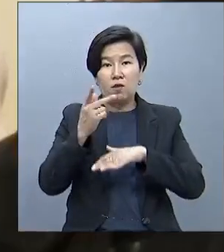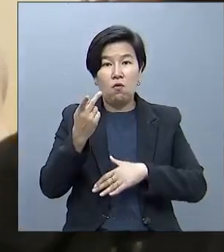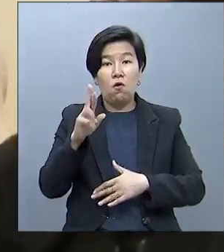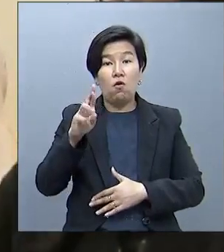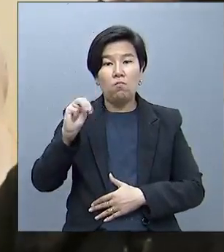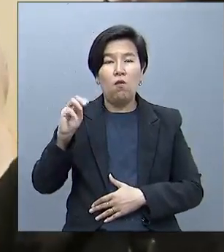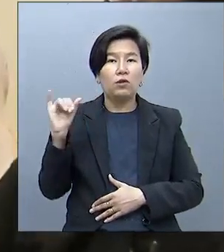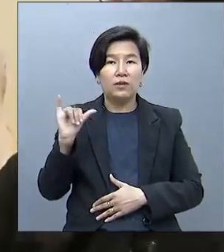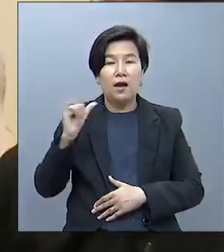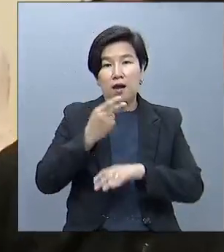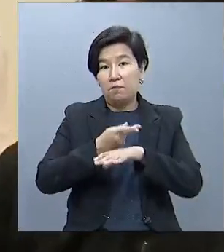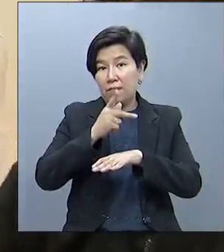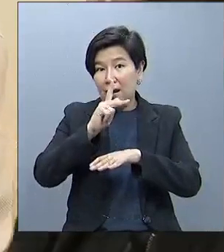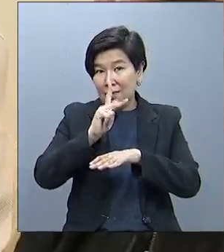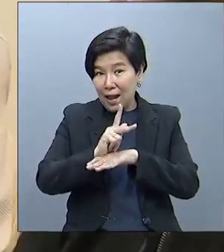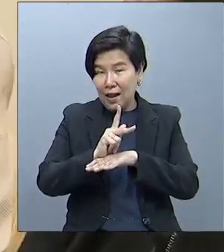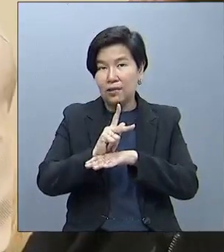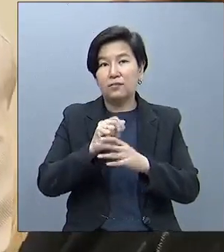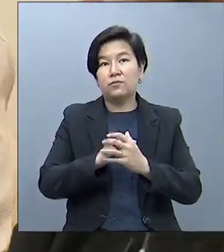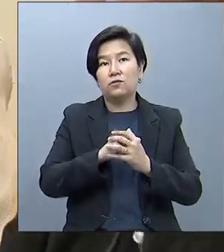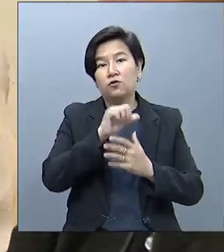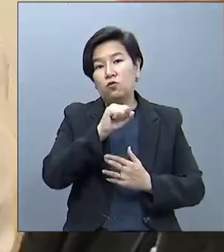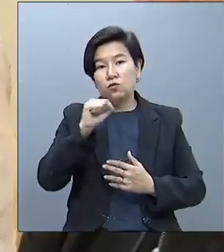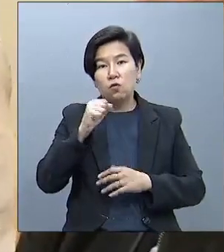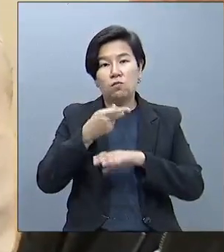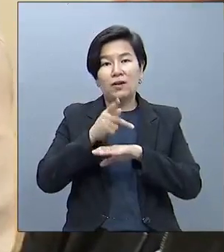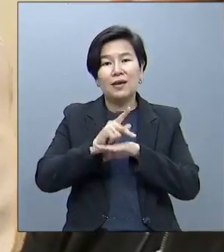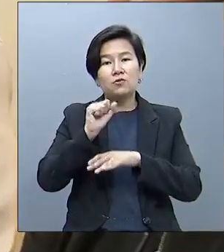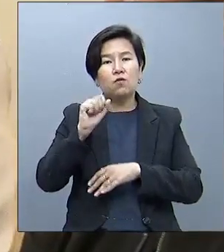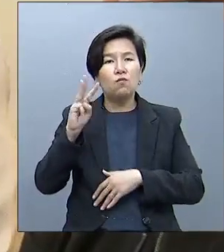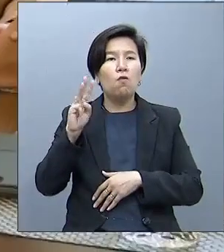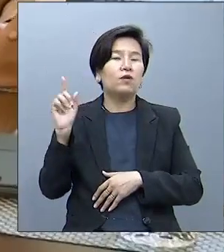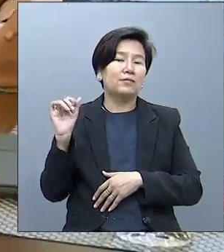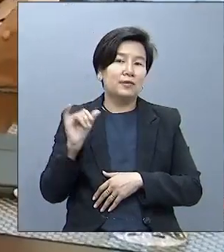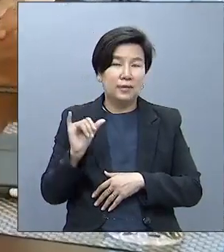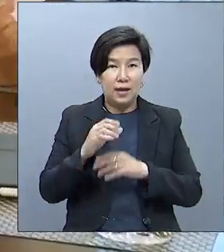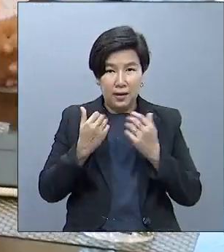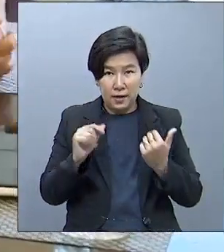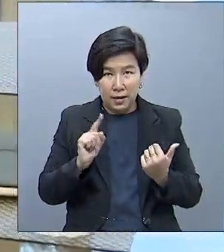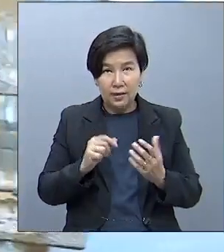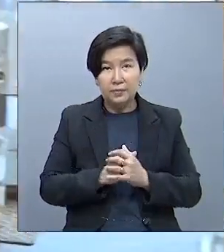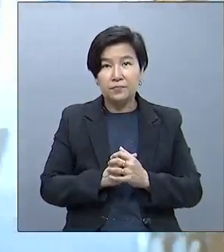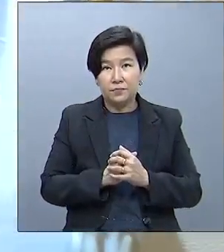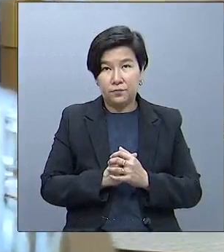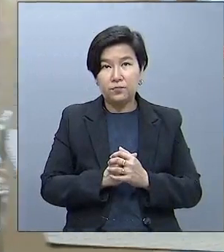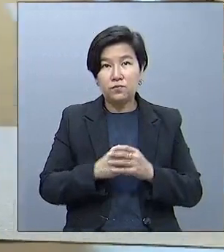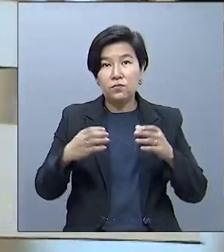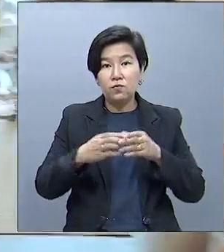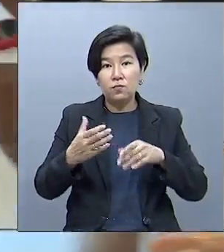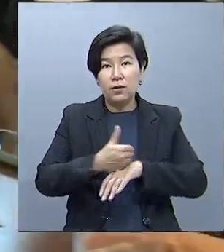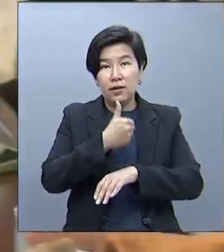าตำแหน่งประธานรัฐสภาหรือประธานสภาผู้แทนราษฎรค่ะสำหรับดีลตั้งรัฐบาลภายใต้แกนนำของพรรคก้าวไกล8พรร